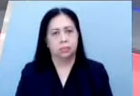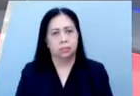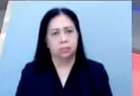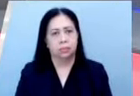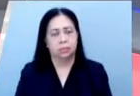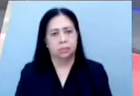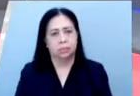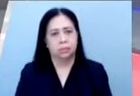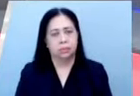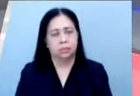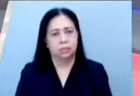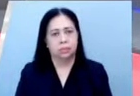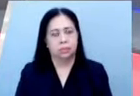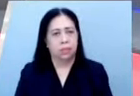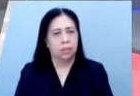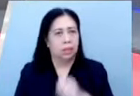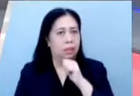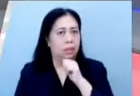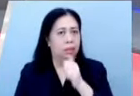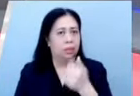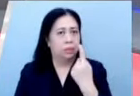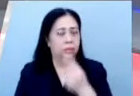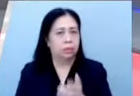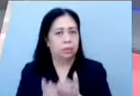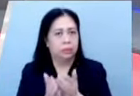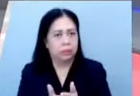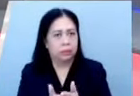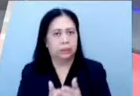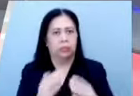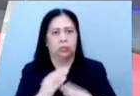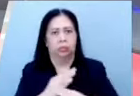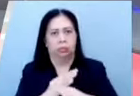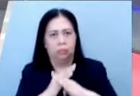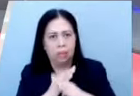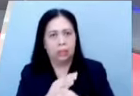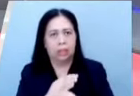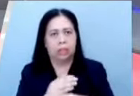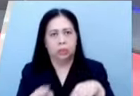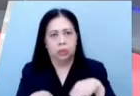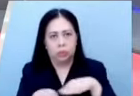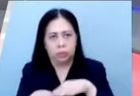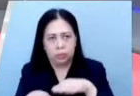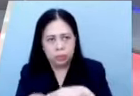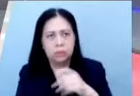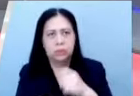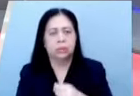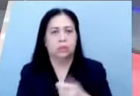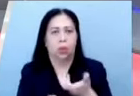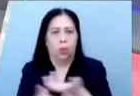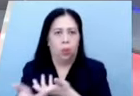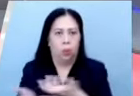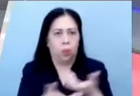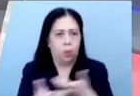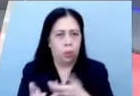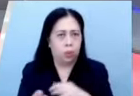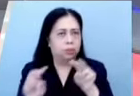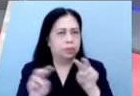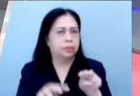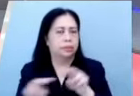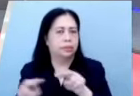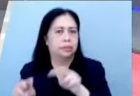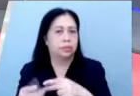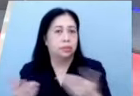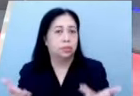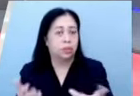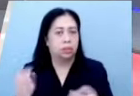Hindi lang mga barkong humarang, gumitgit at ng water cannon sa mga barko ng Pilipinas ang na-monitor sa West